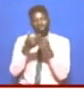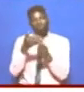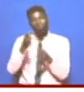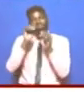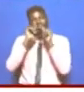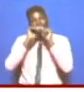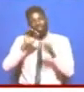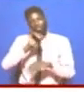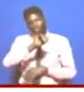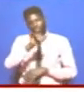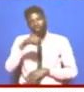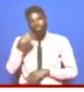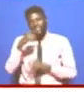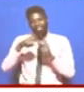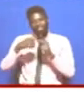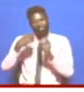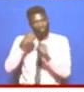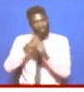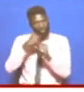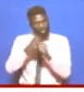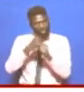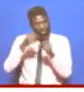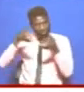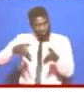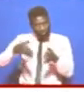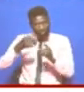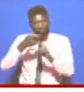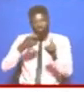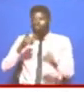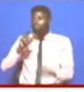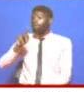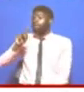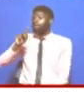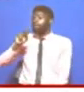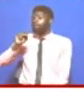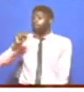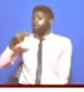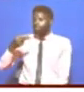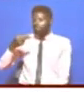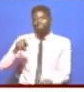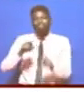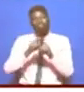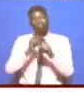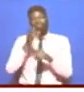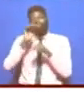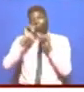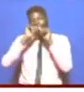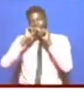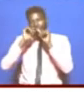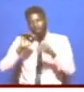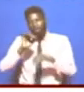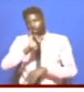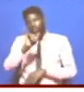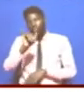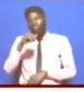ambao mumeanza kufanya kazi hapa siku ya leo kutoka Kenyatta National Hospital. Mungu awabariki wale